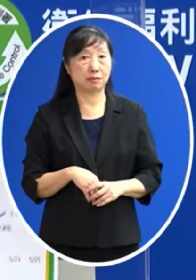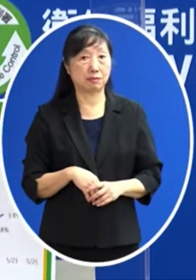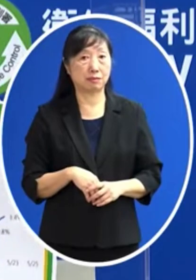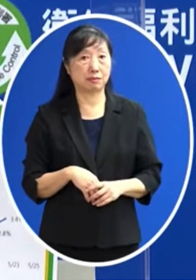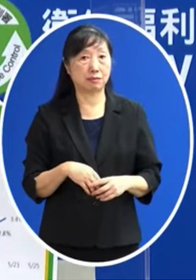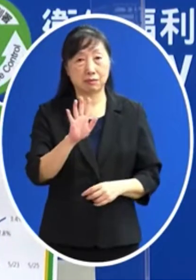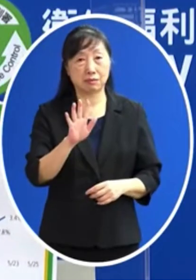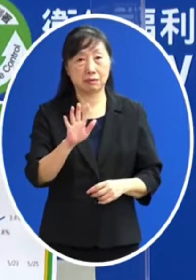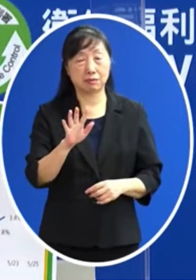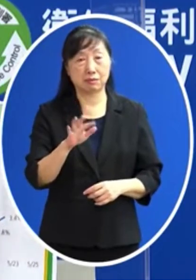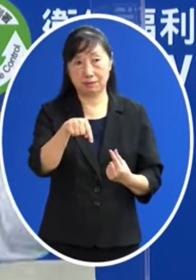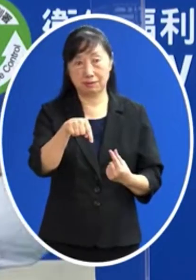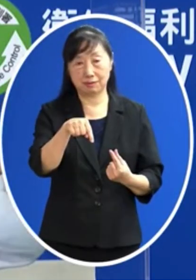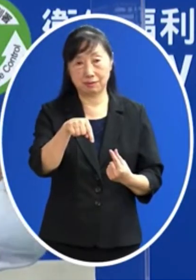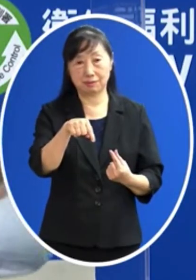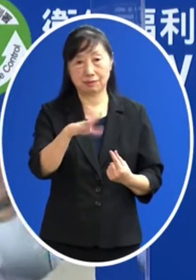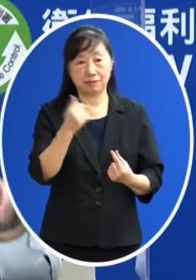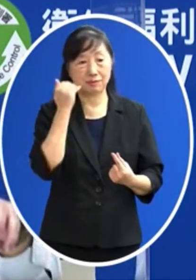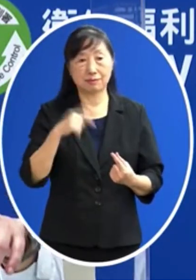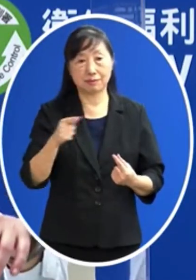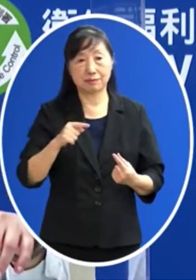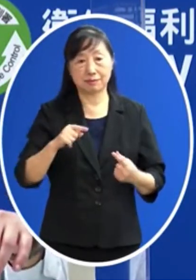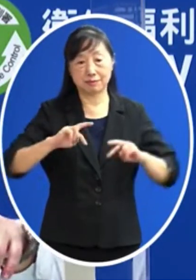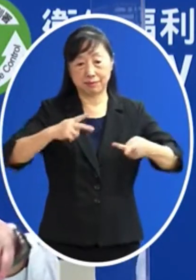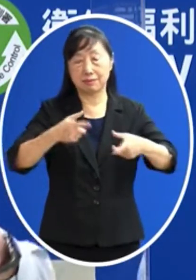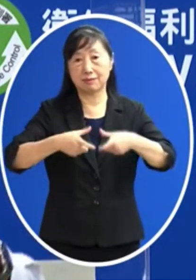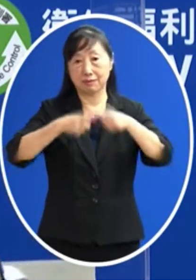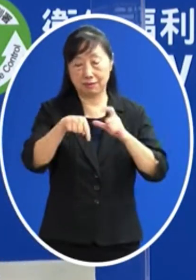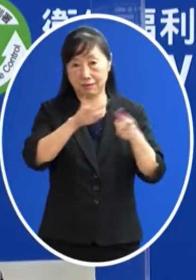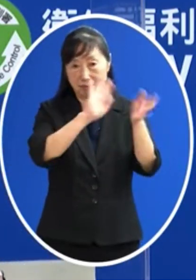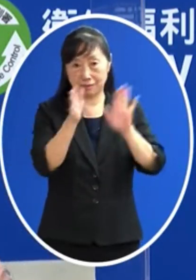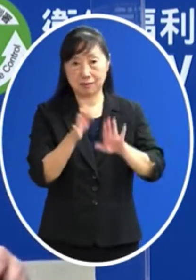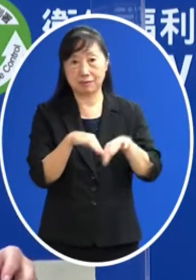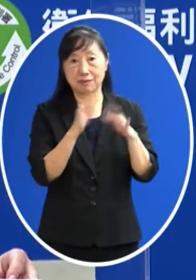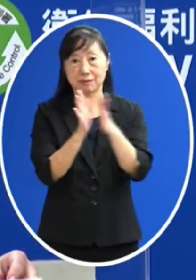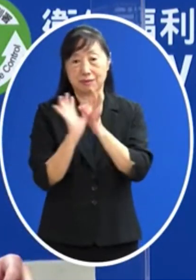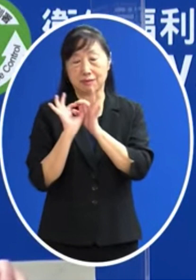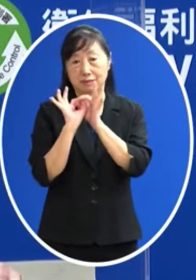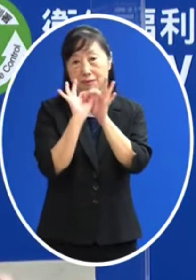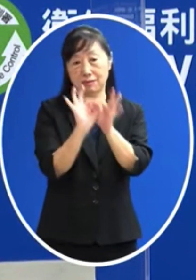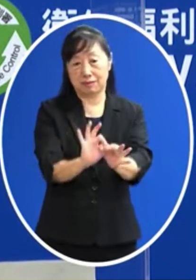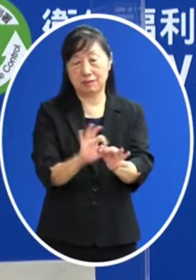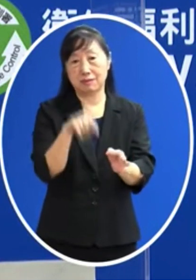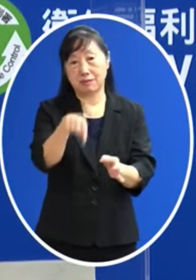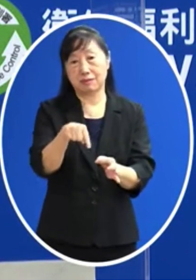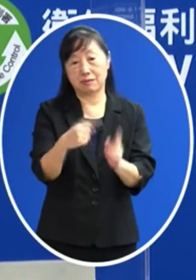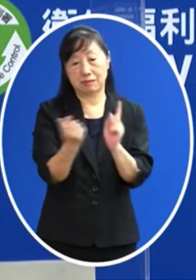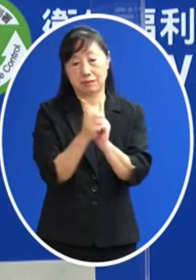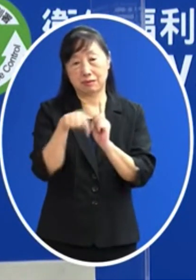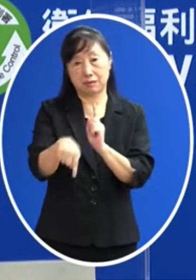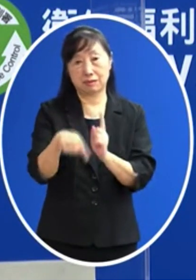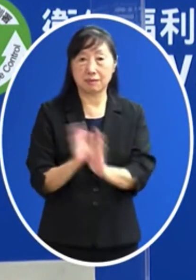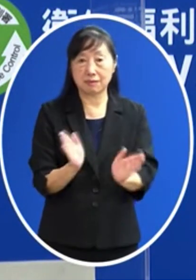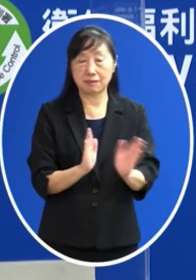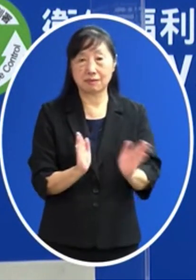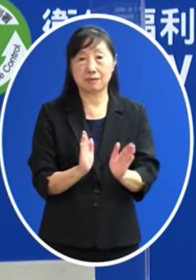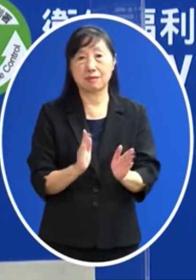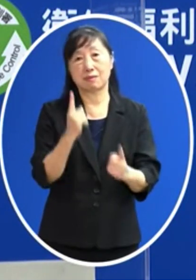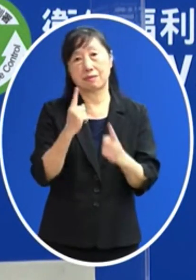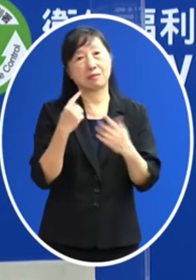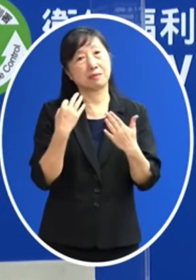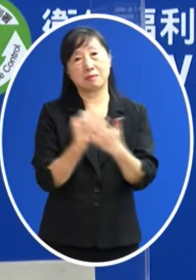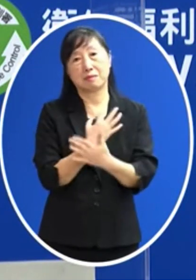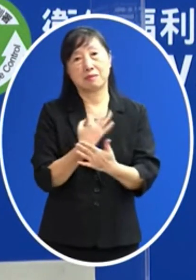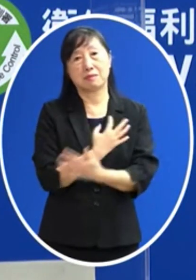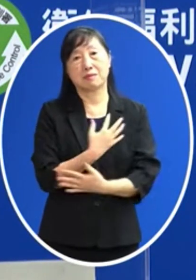我们当然不希望这样子的校正回推这样的一个情况一直持续下去，这样对我们数值的判断都会不